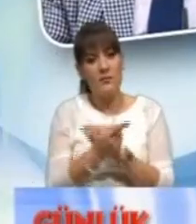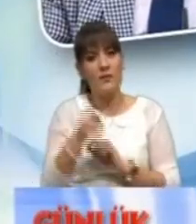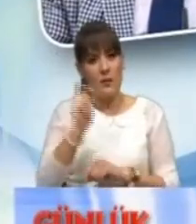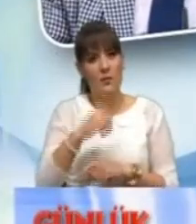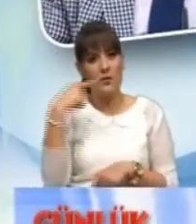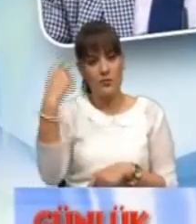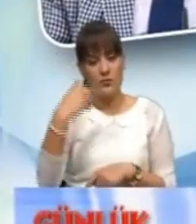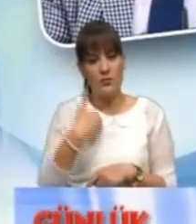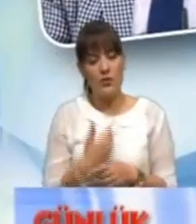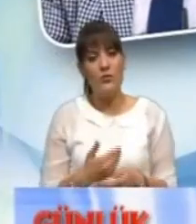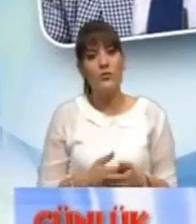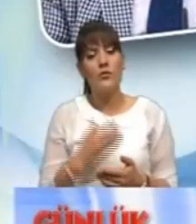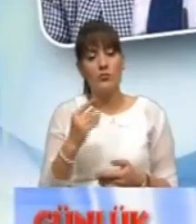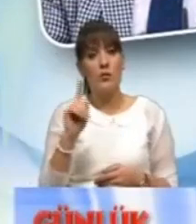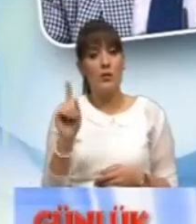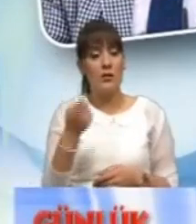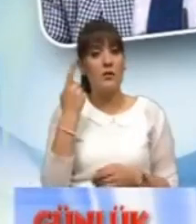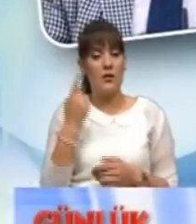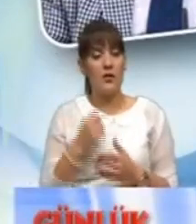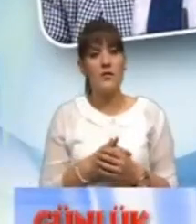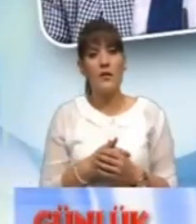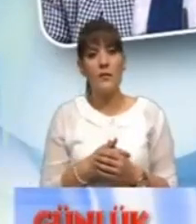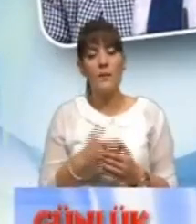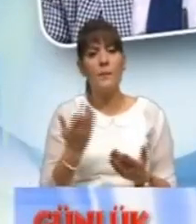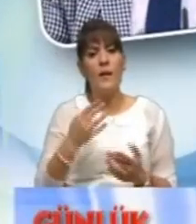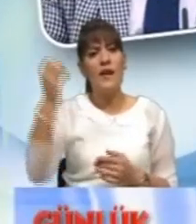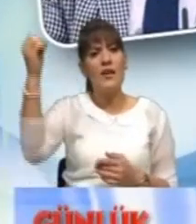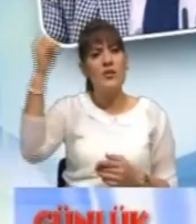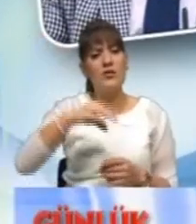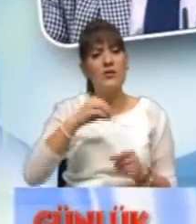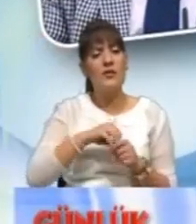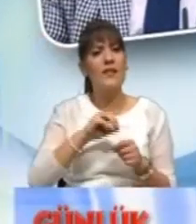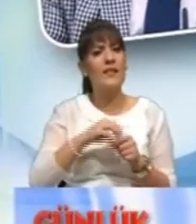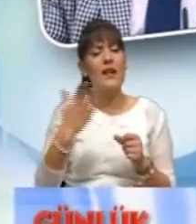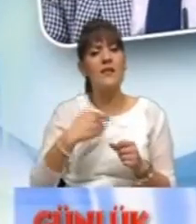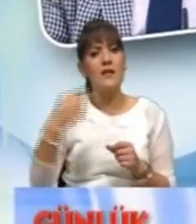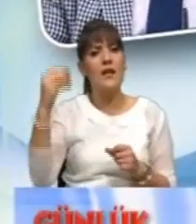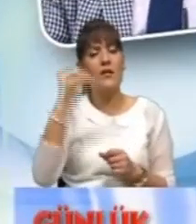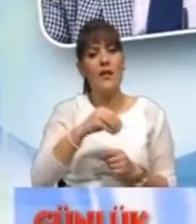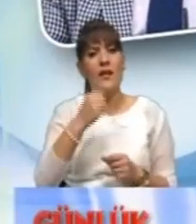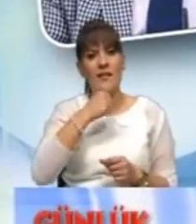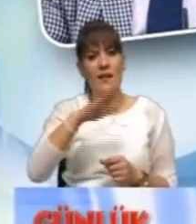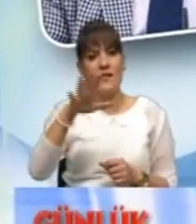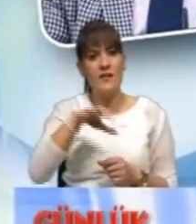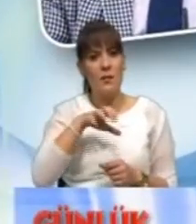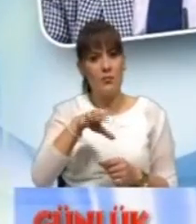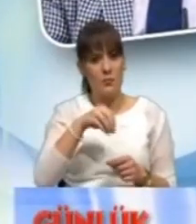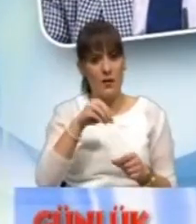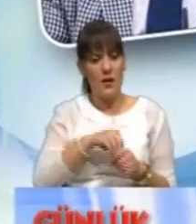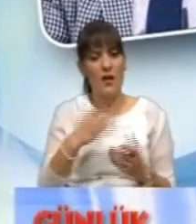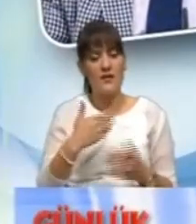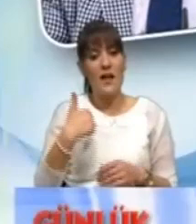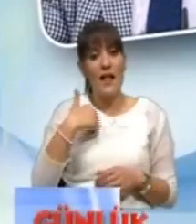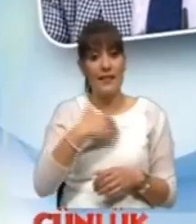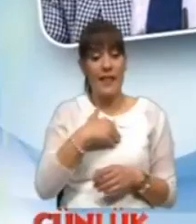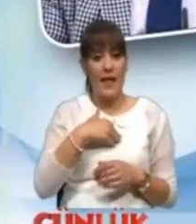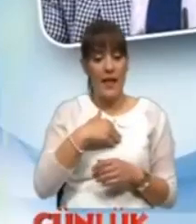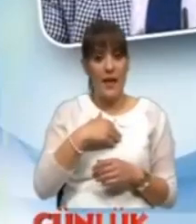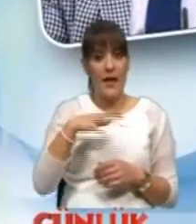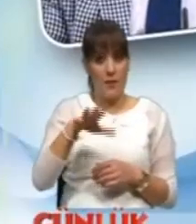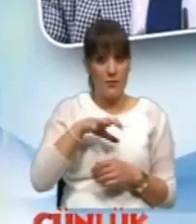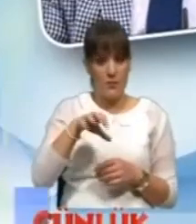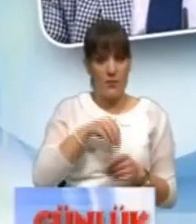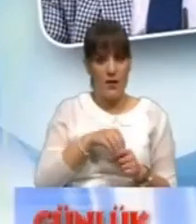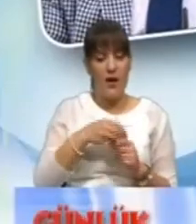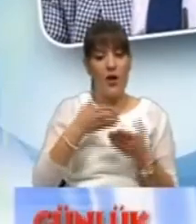yapmayı düşünüyoruz. Çok enteresan. Peki ışıktan nasıl etkileniyorlar? Evet, deniz kaplumbağalarının aslında anneler